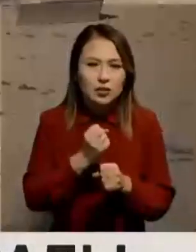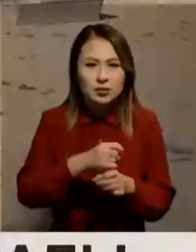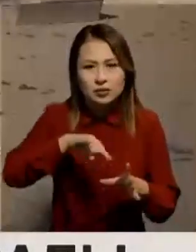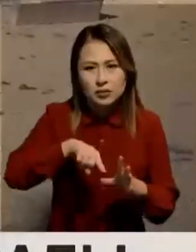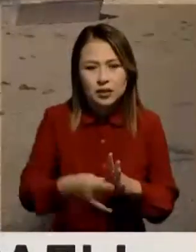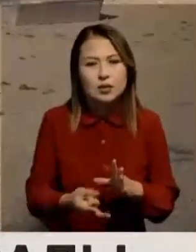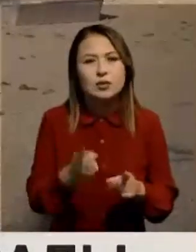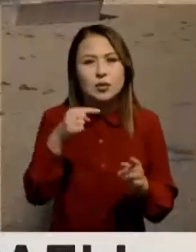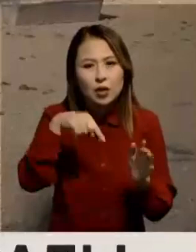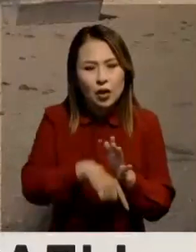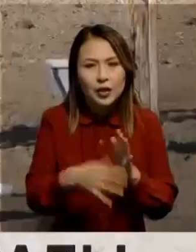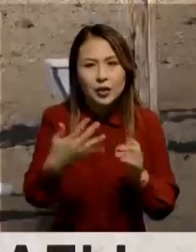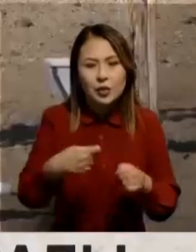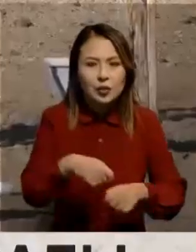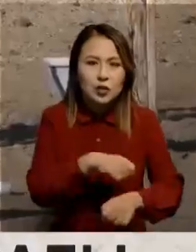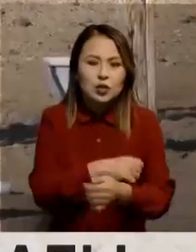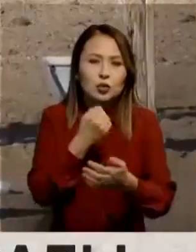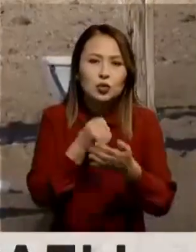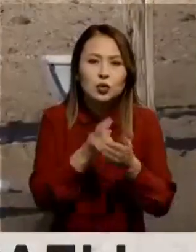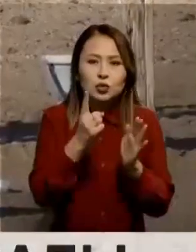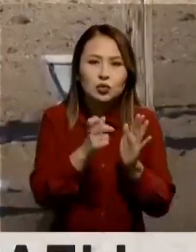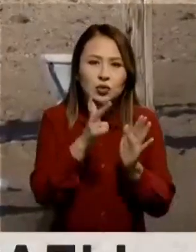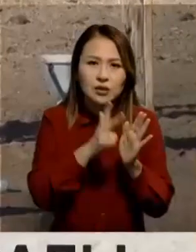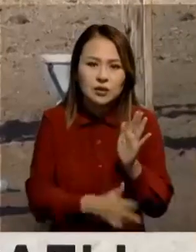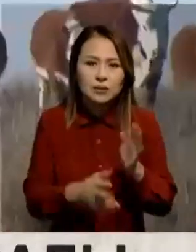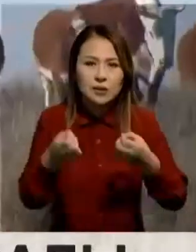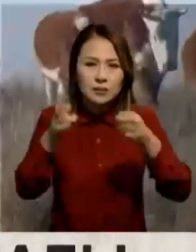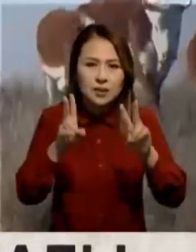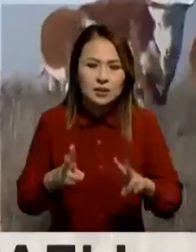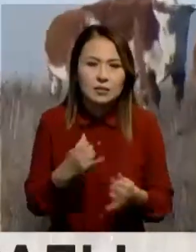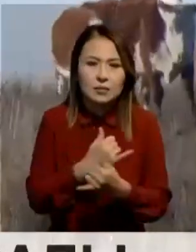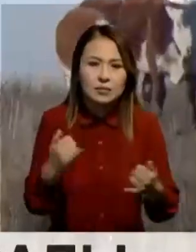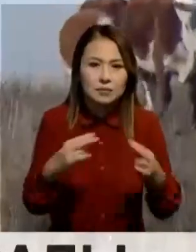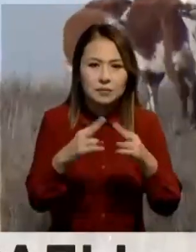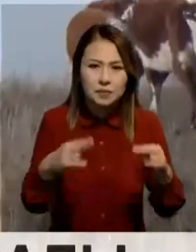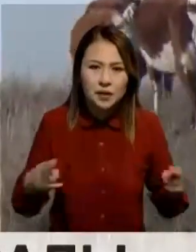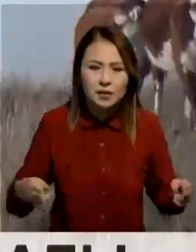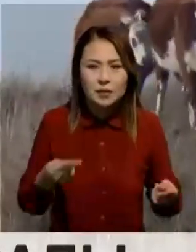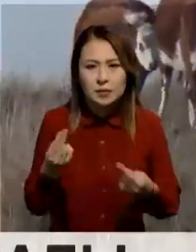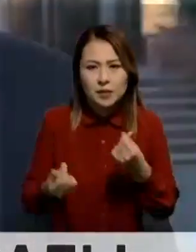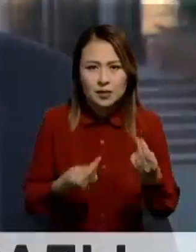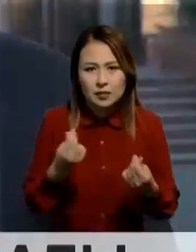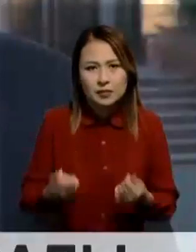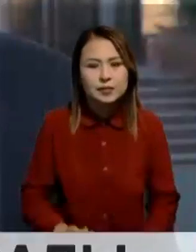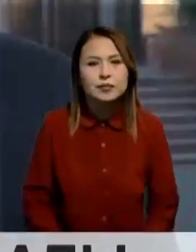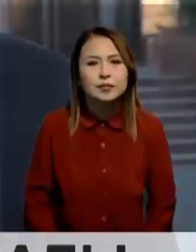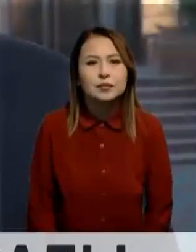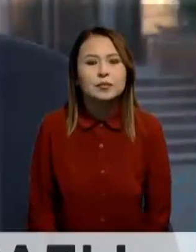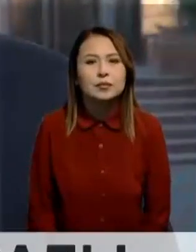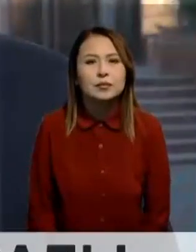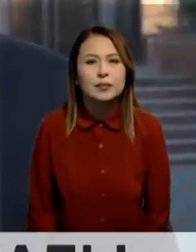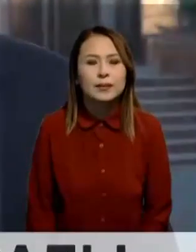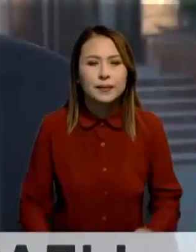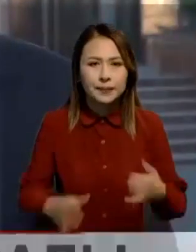Ұңғыма тереңдігі 50 метрден 183 метрге жетеді. Оны арнаулы мамандаған мекемелер қазат қызметі ақылы. Қазіргі таңда мынау жер